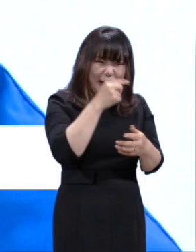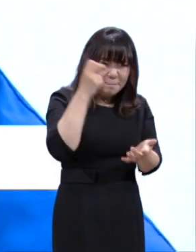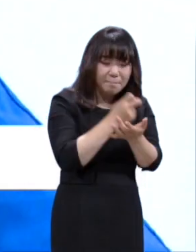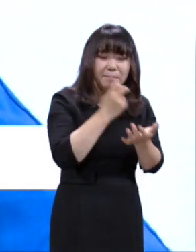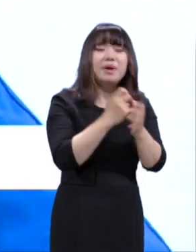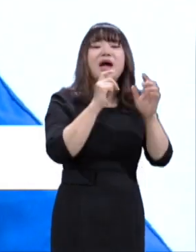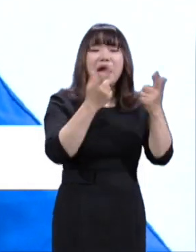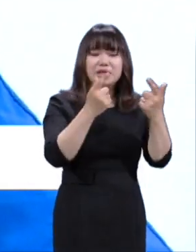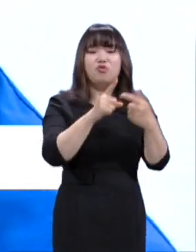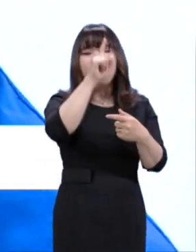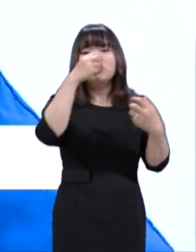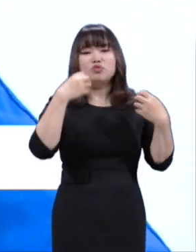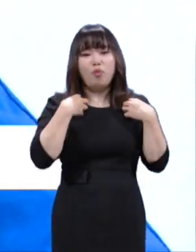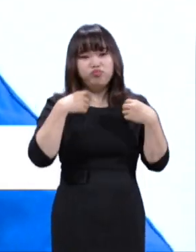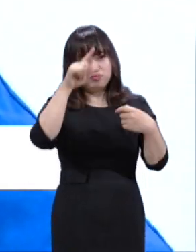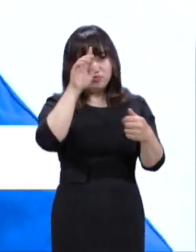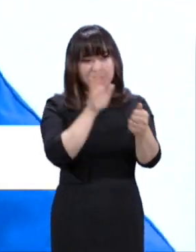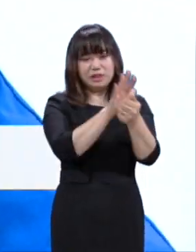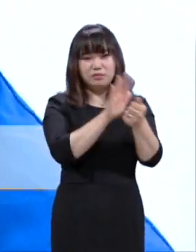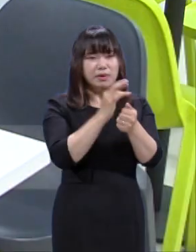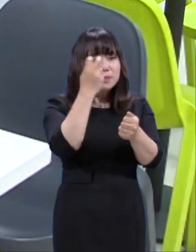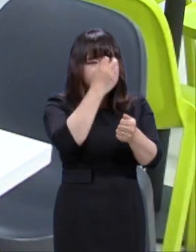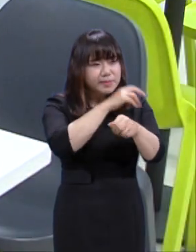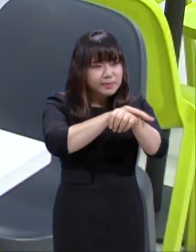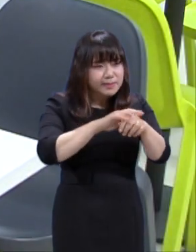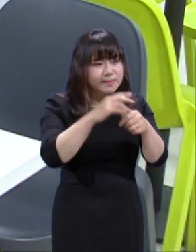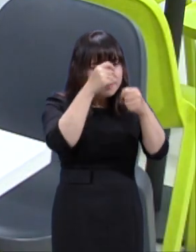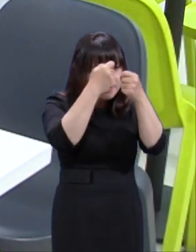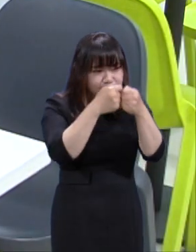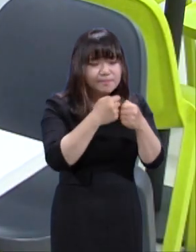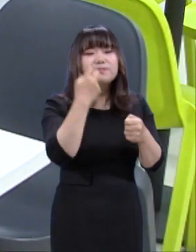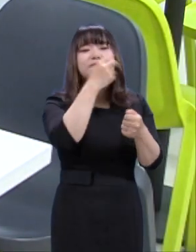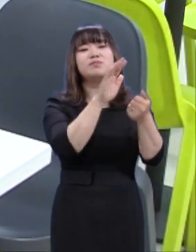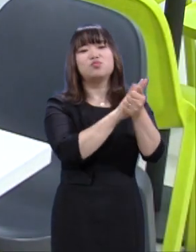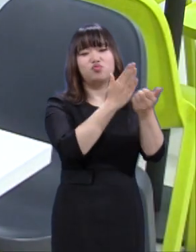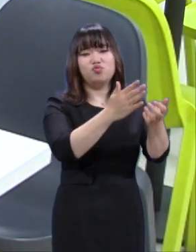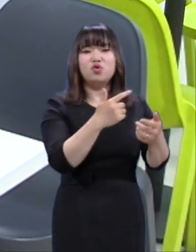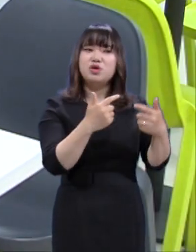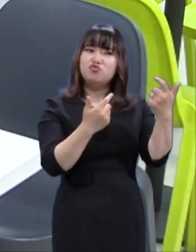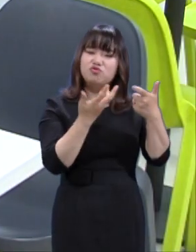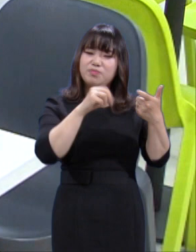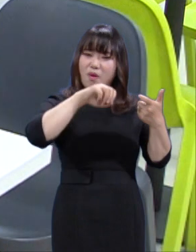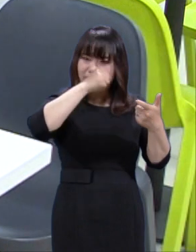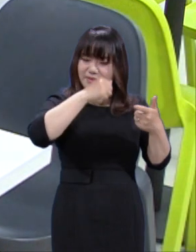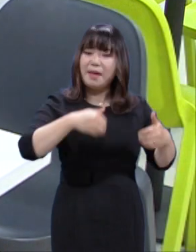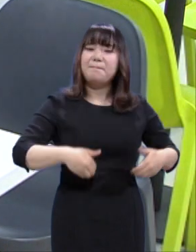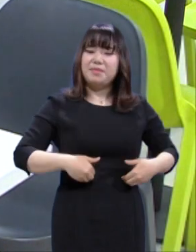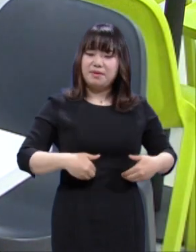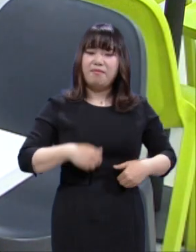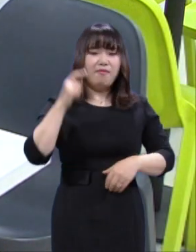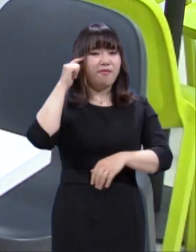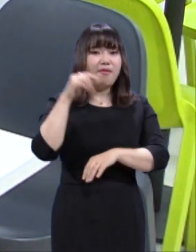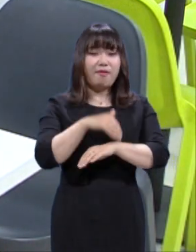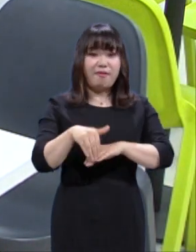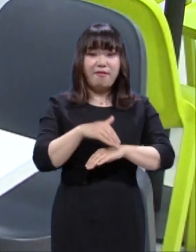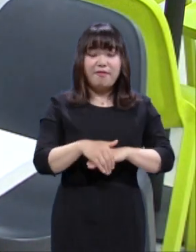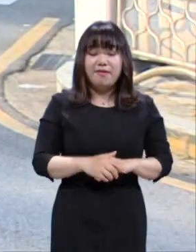비용을 구청이 직접 지원하겠다는 생각입니다. 예산은 약 60억 원이 필요할 것으로 추산하고 있습니다.